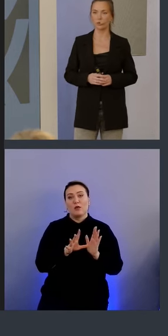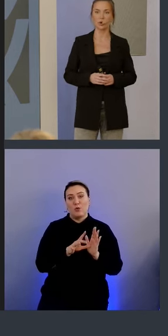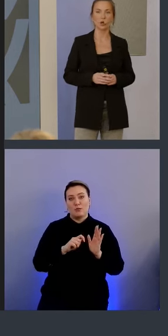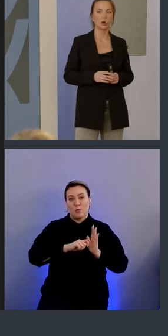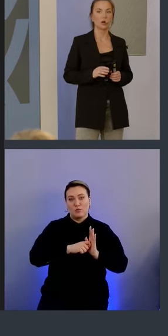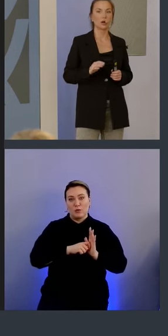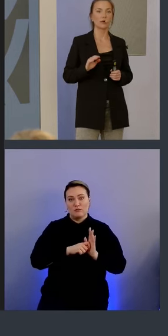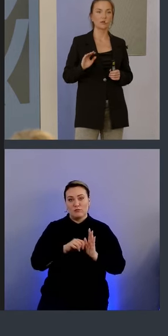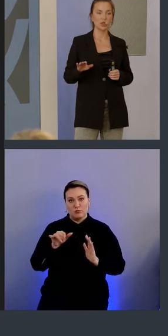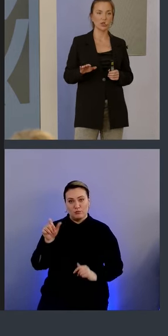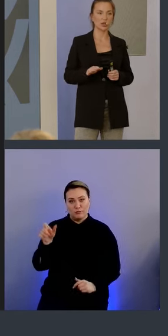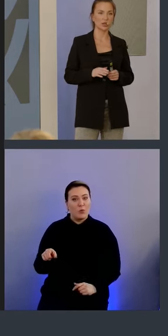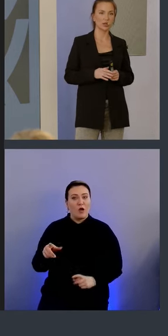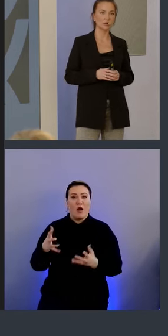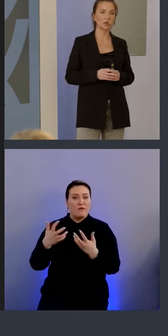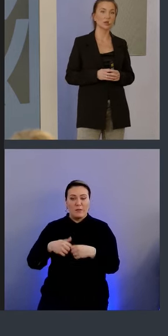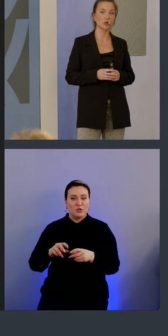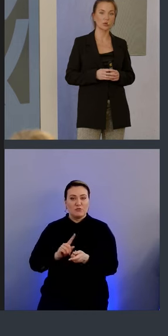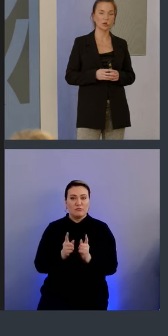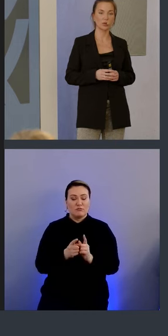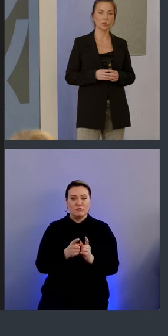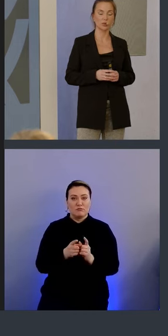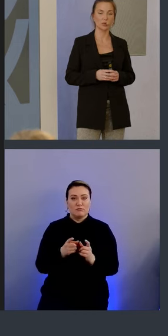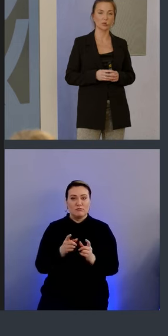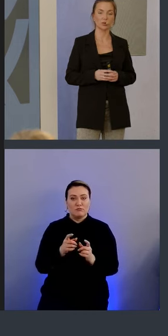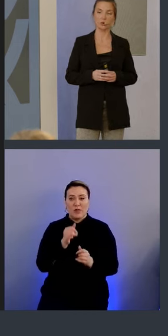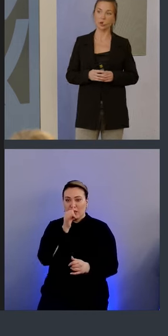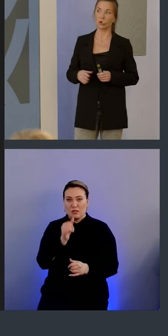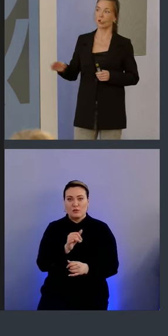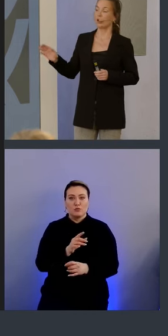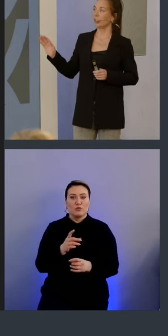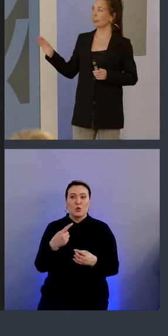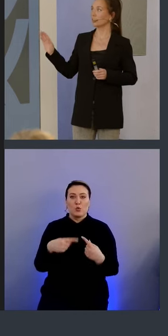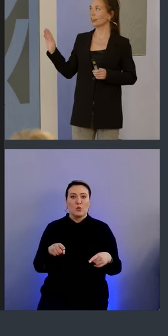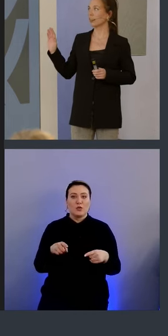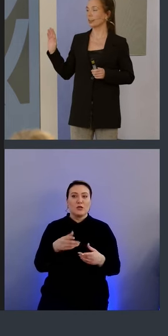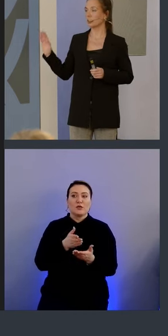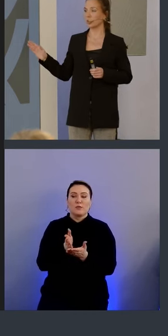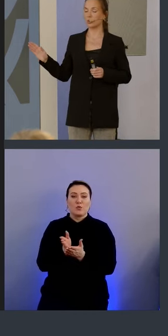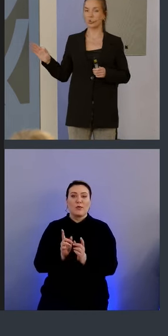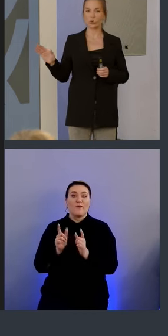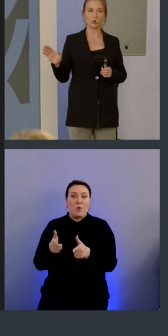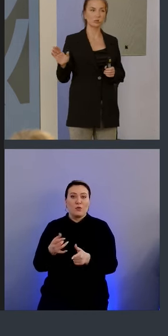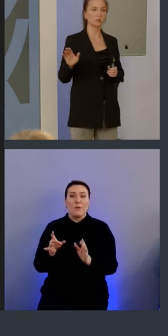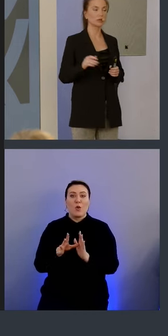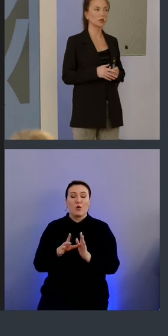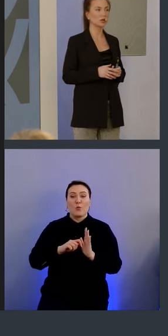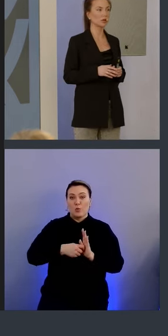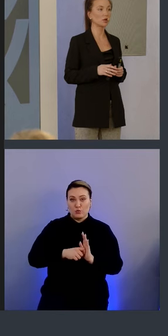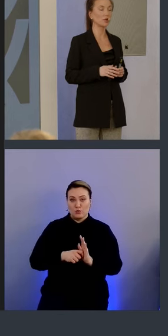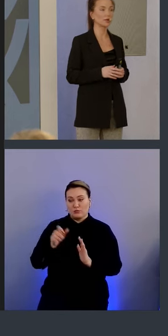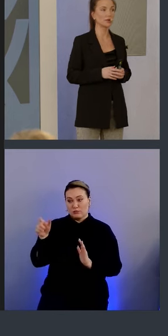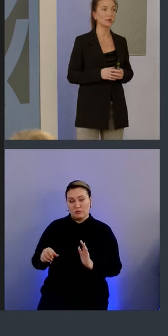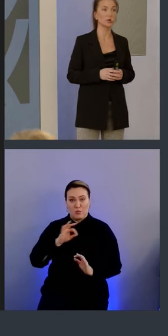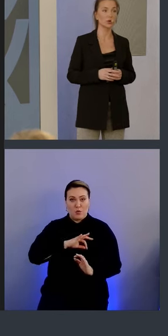У него автоматически становятся недоступными другие способы входа, и вот он по электронному ключу